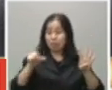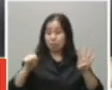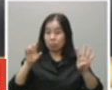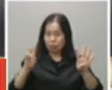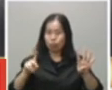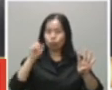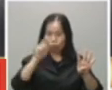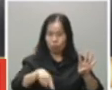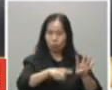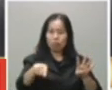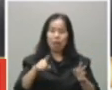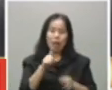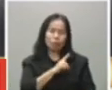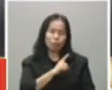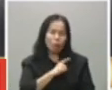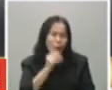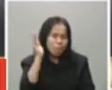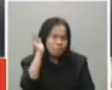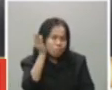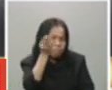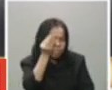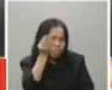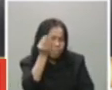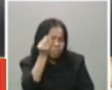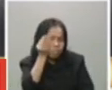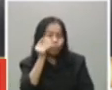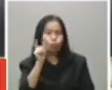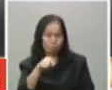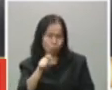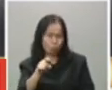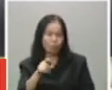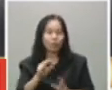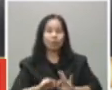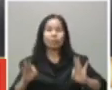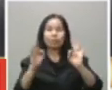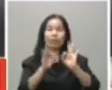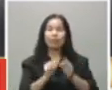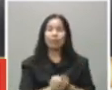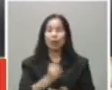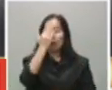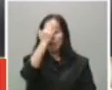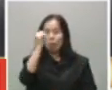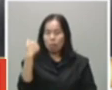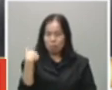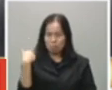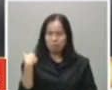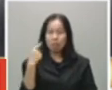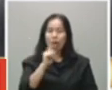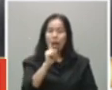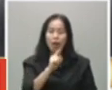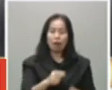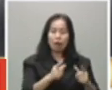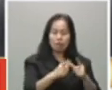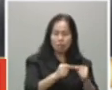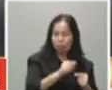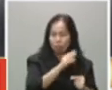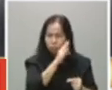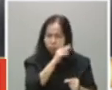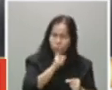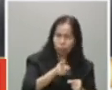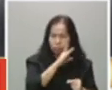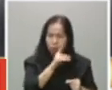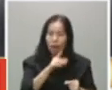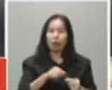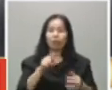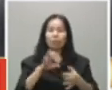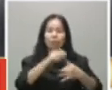ครับเพราะผมเชื่ออย่างนี้ครับได้ฟังเหตุผลข้อเท็จจริงในพฤติกรรมความผิดของพล